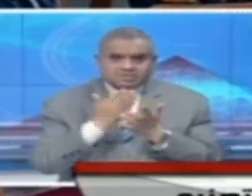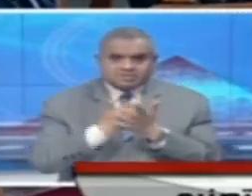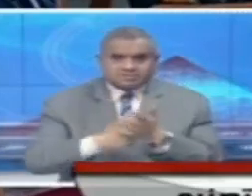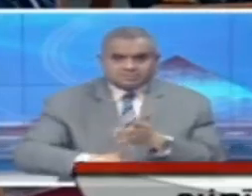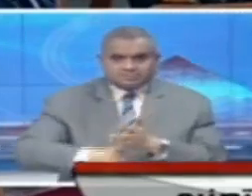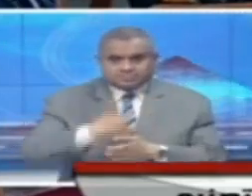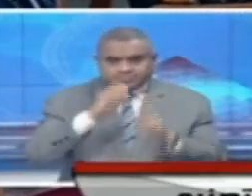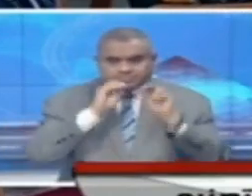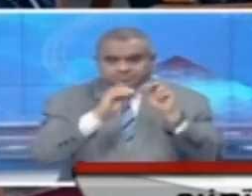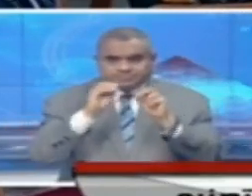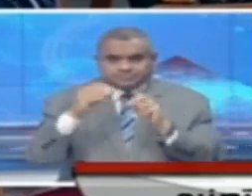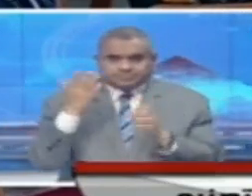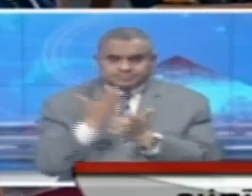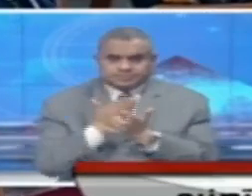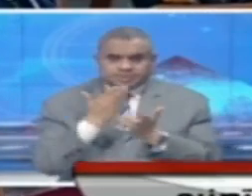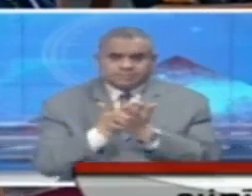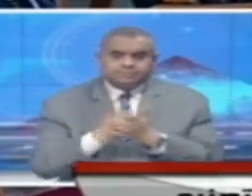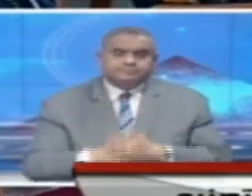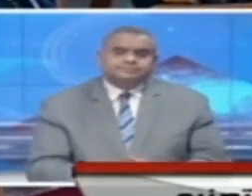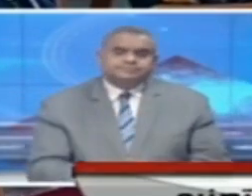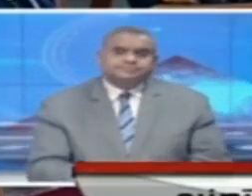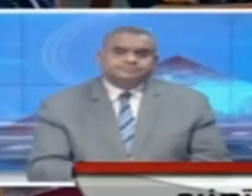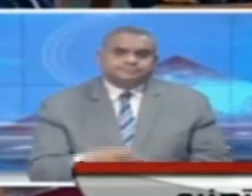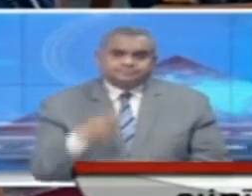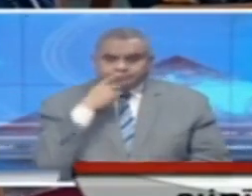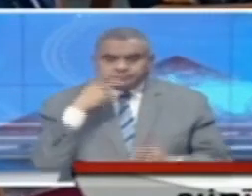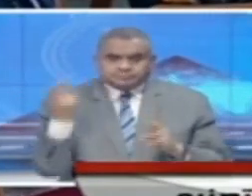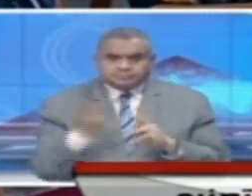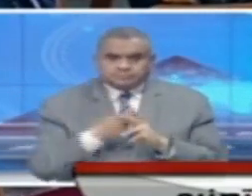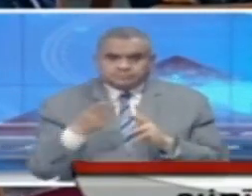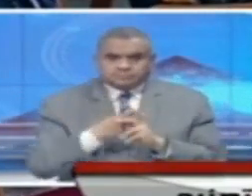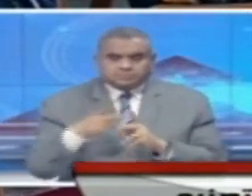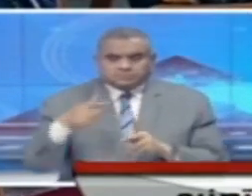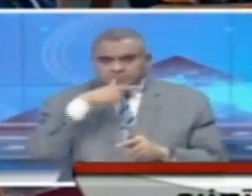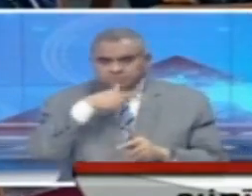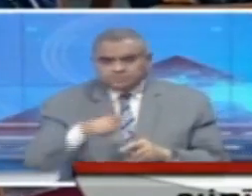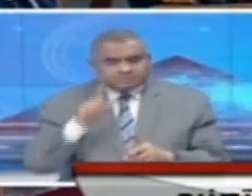كلام بنقوله يا اما في ناس بتتعرض للكلام ده